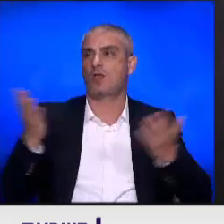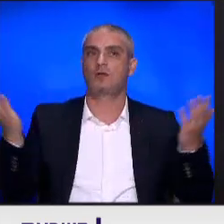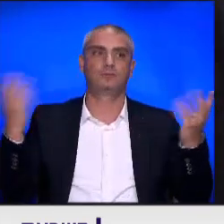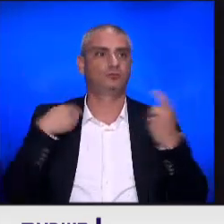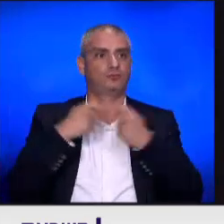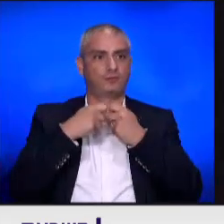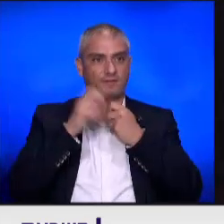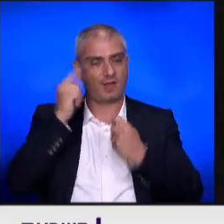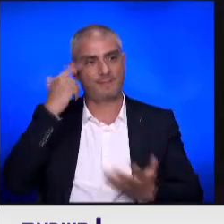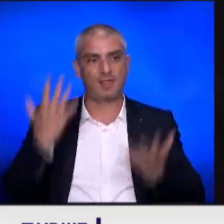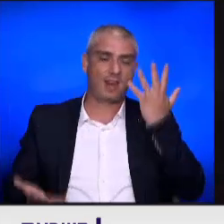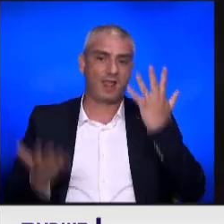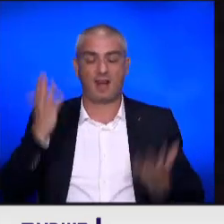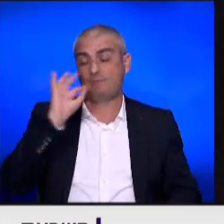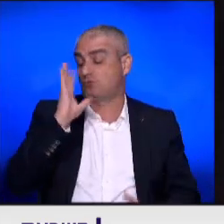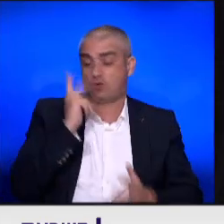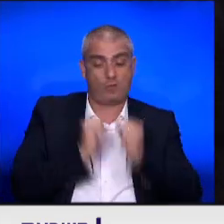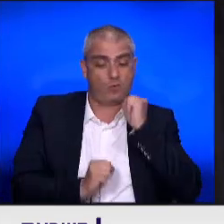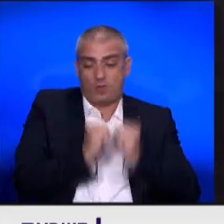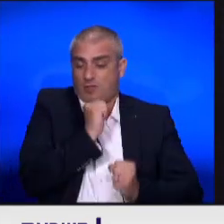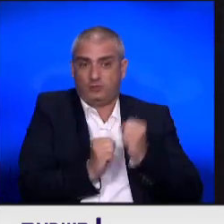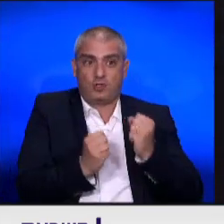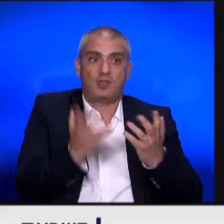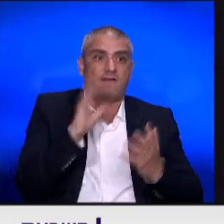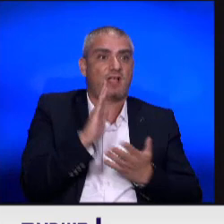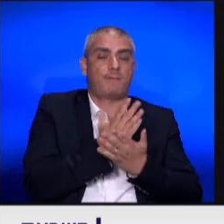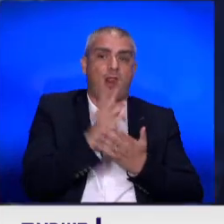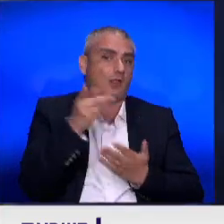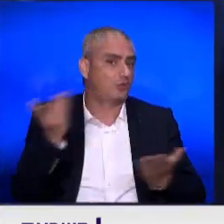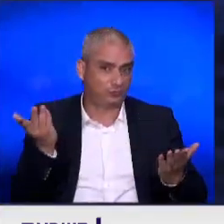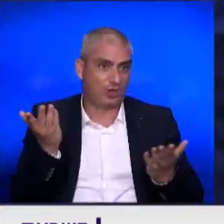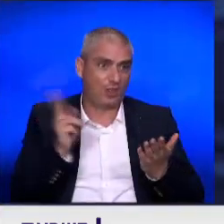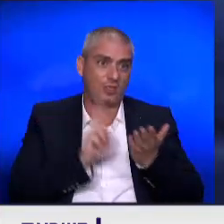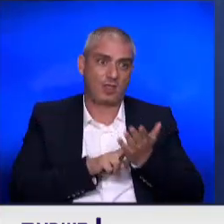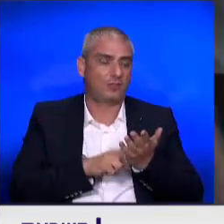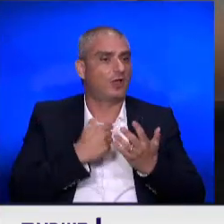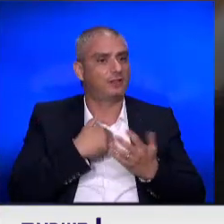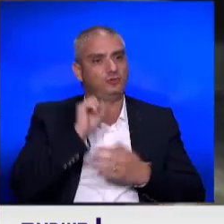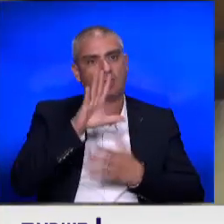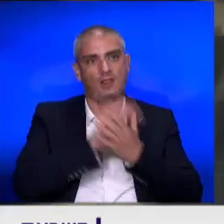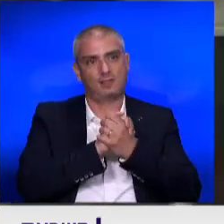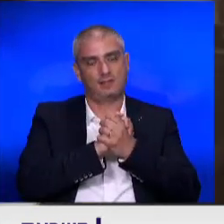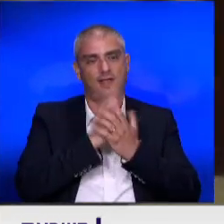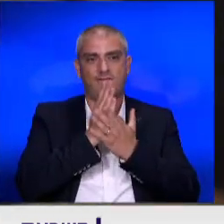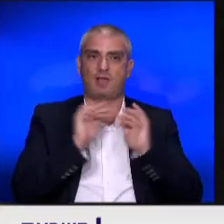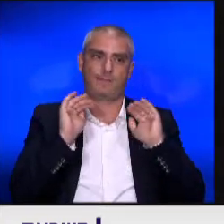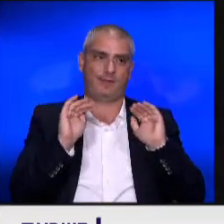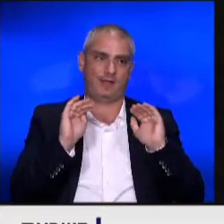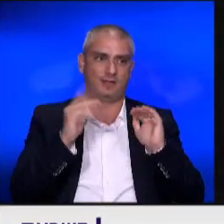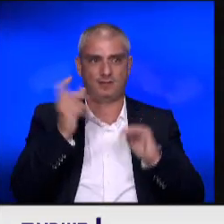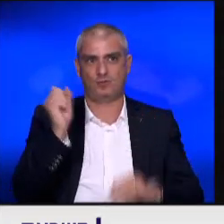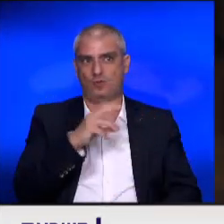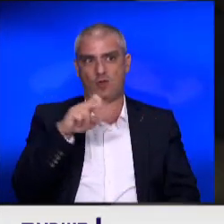גם ל... להתלבטויות שלו הקשות, וגם להחלטות שלו הנכונות. אני שלחתי לו כבר את ברכת הדרך, אם הוא עובר פה